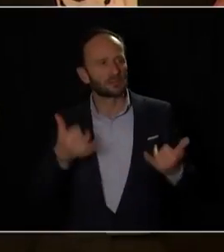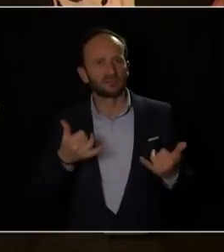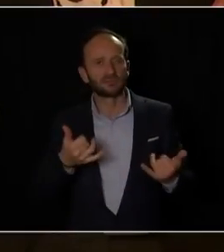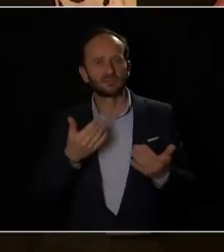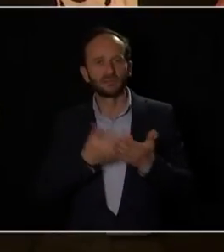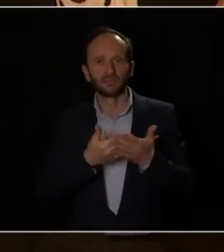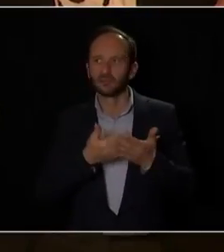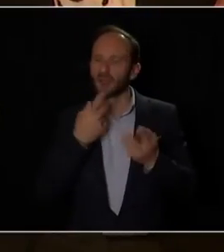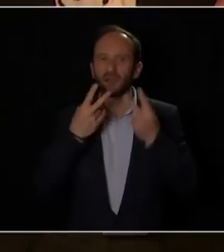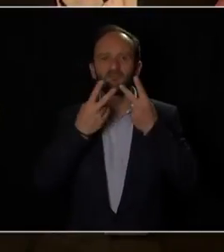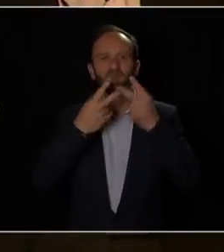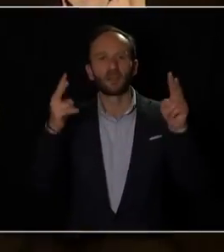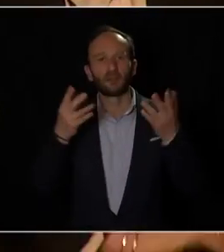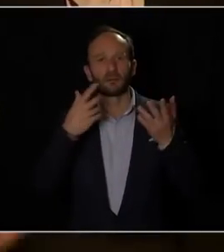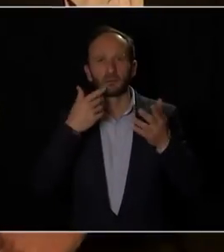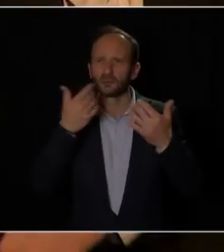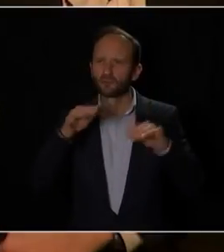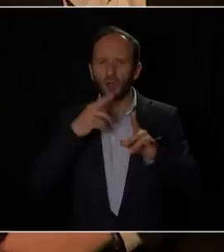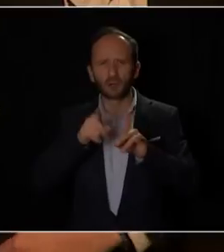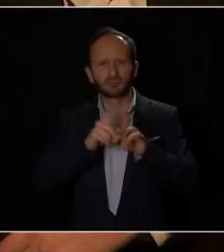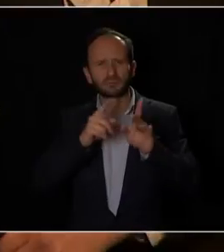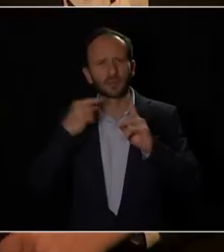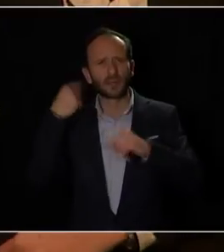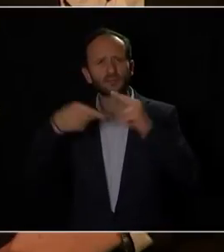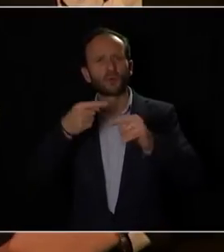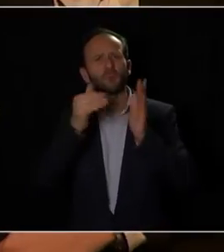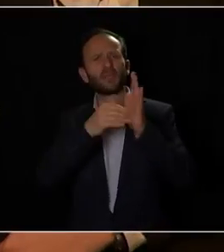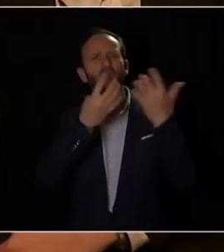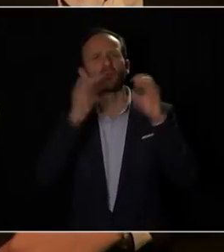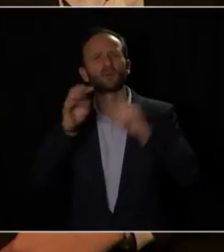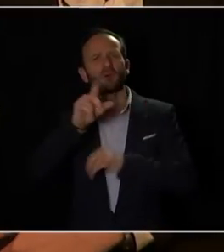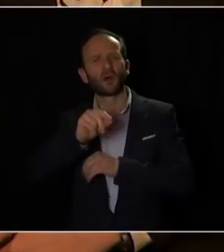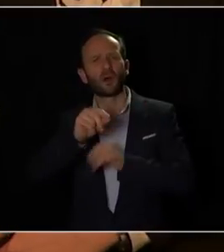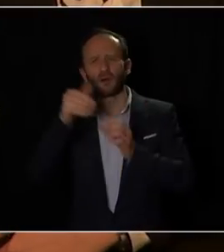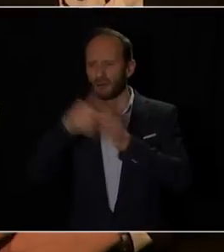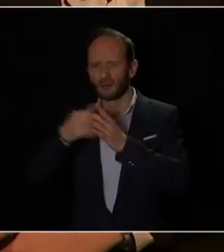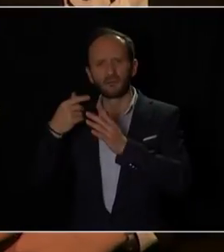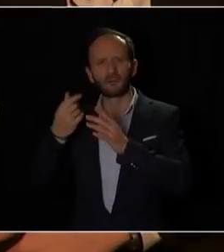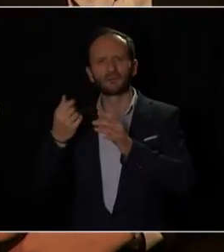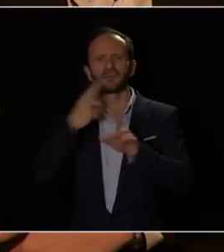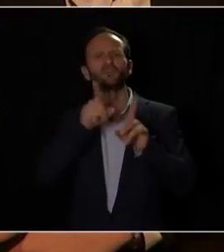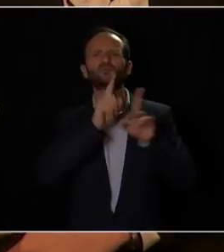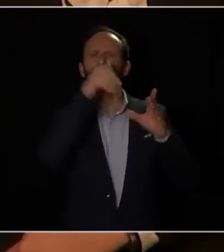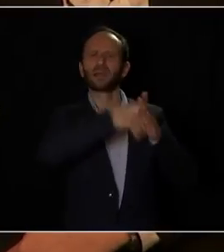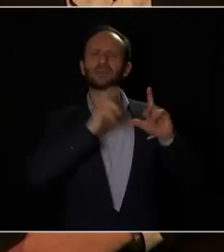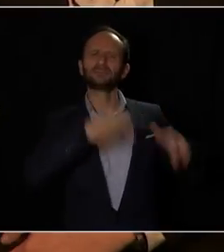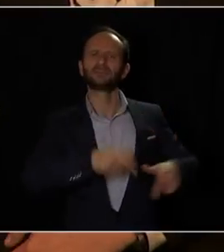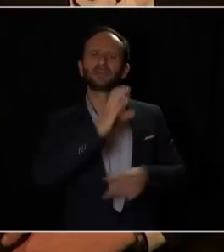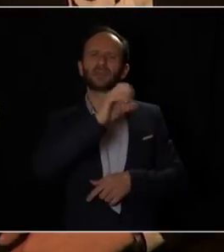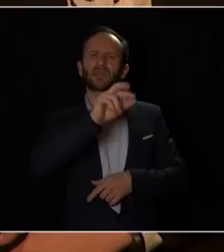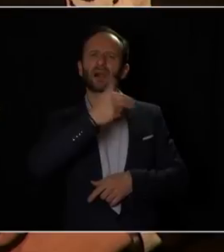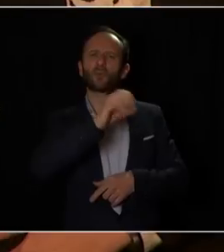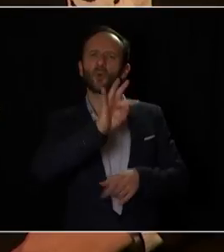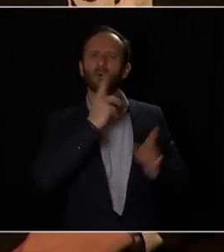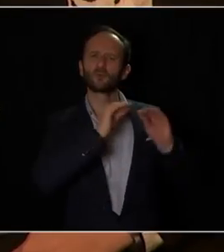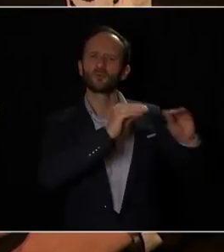dans cette ville depuis 1920, date de la création de la section tchèque du lycée Carnot. Et puis,